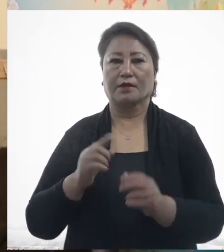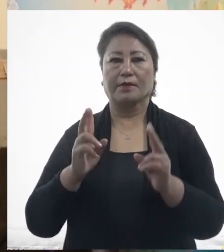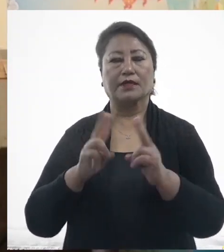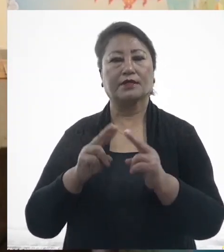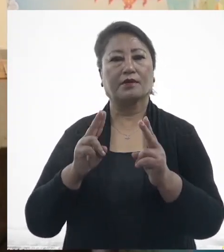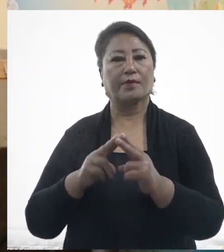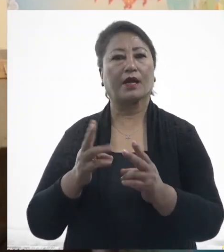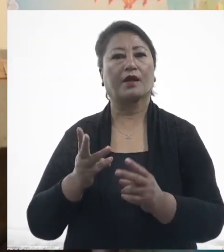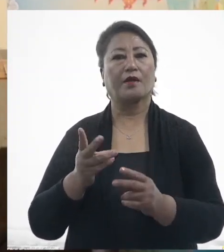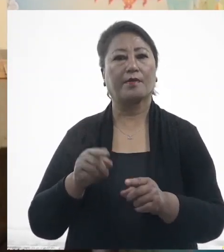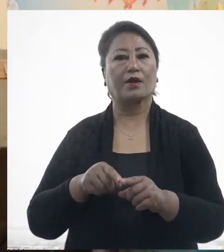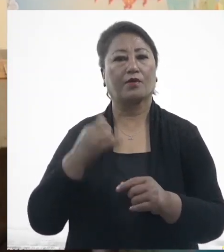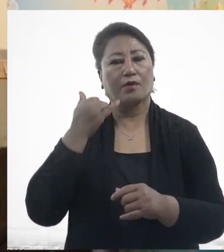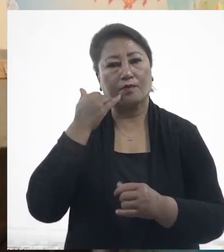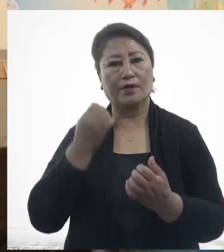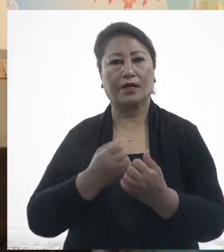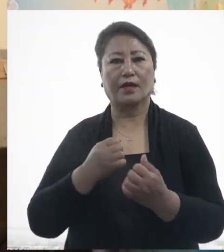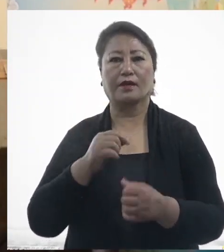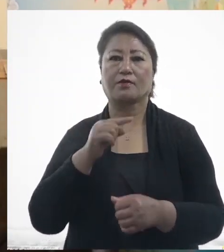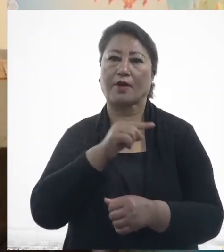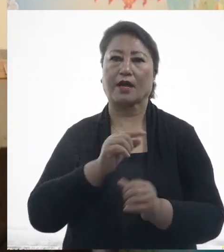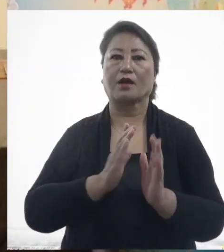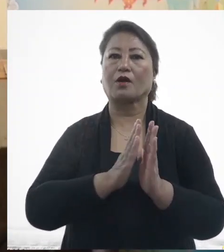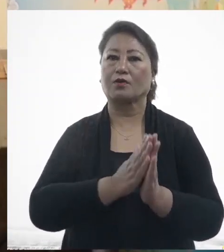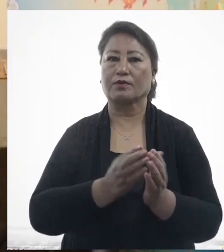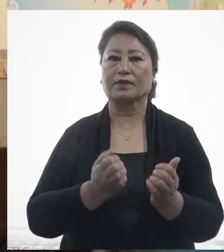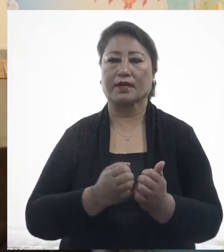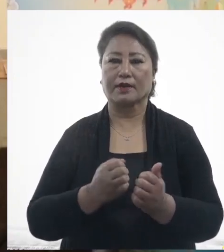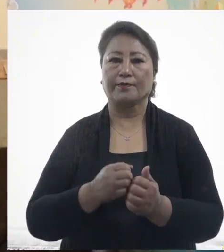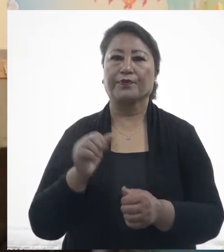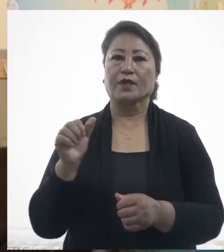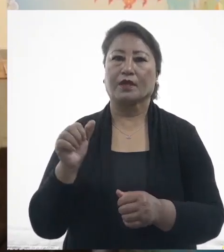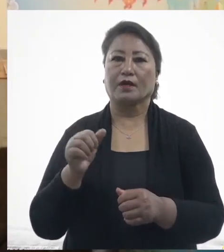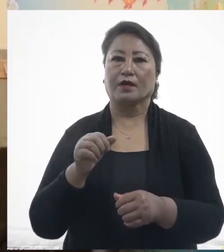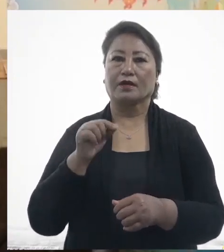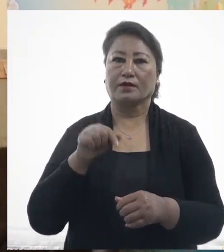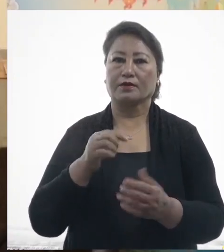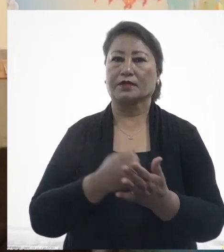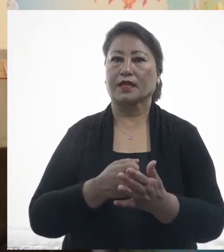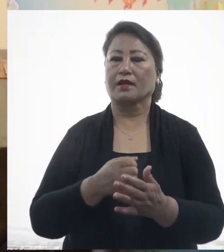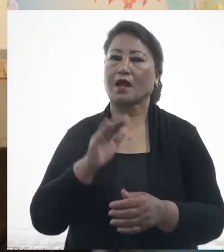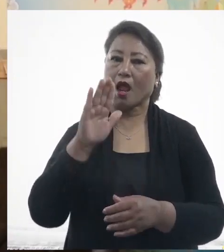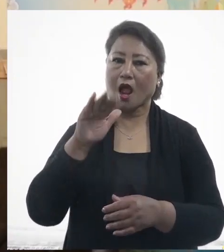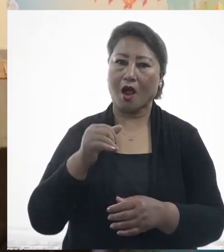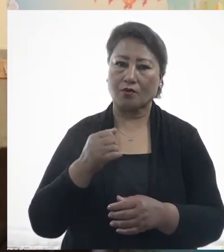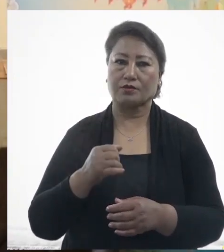नम्बरमा कल गरेर सरलाई रिक्वेस्ट गरेपछि चाहिँ सरले अनि ल हुन्छ आउनुहोस्